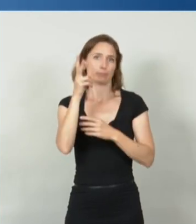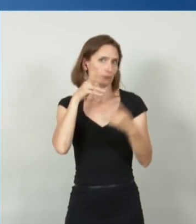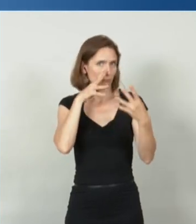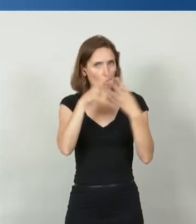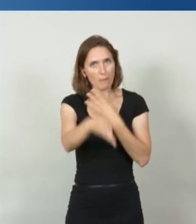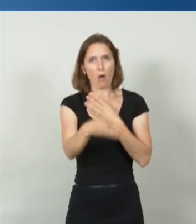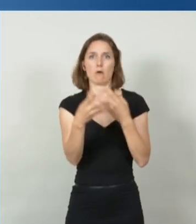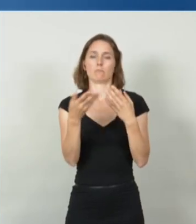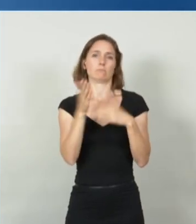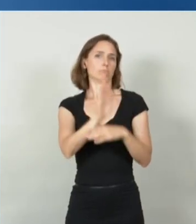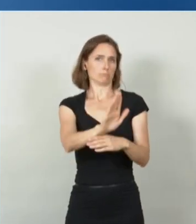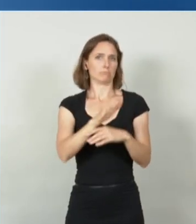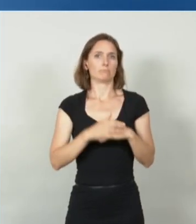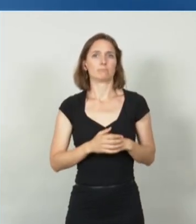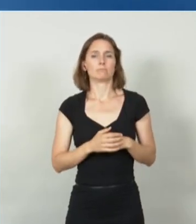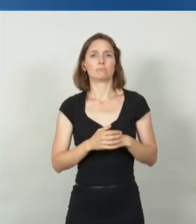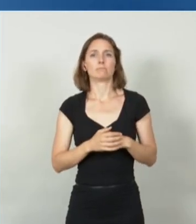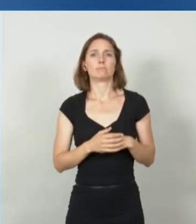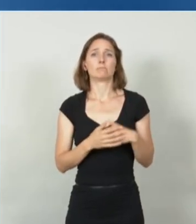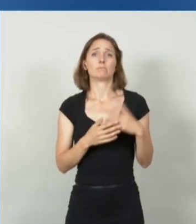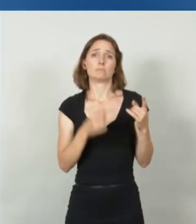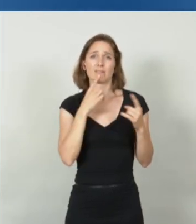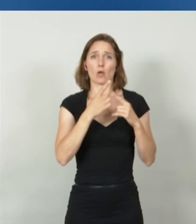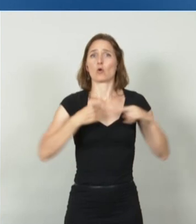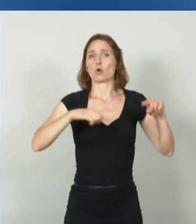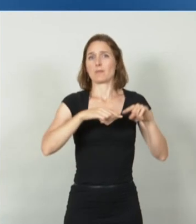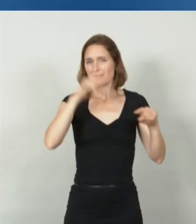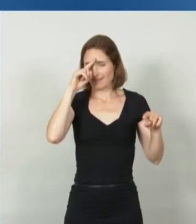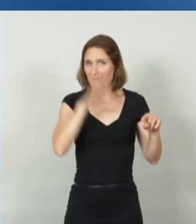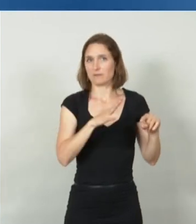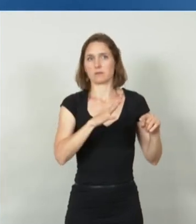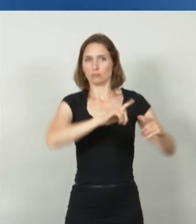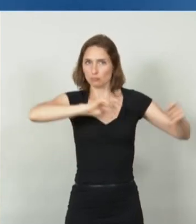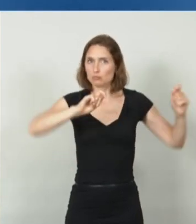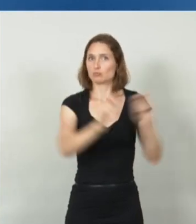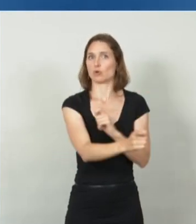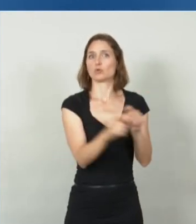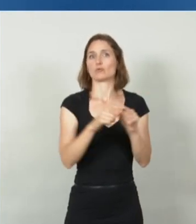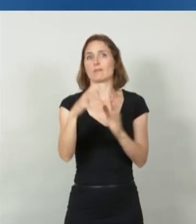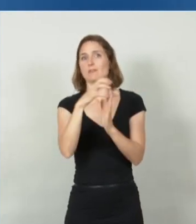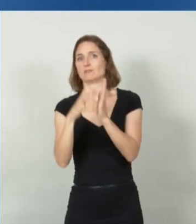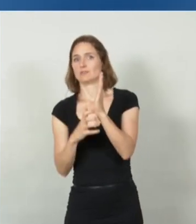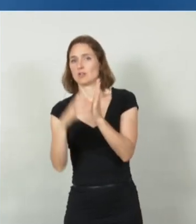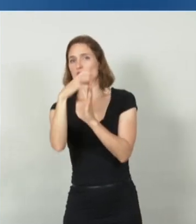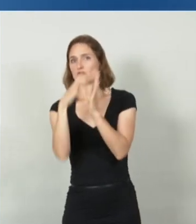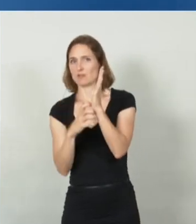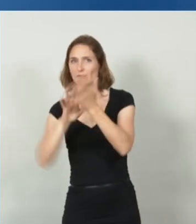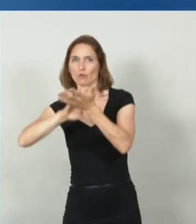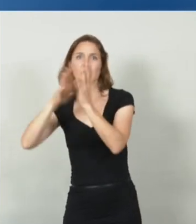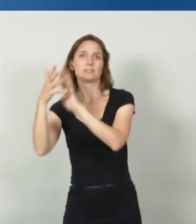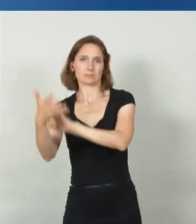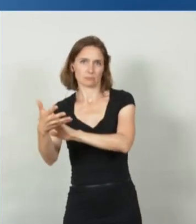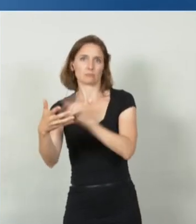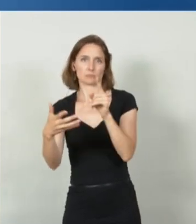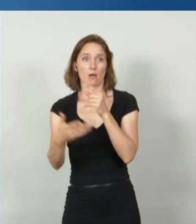culturels donc la refonte du comité d'avis et également la charte des transitions qui a été travaillé avec les